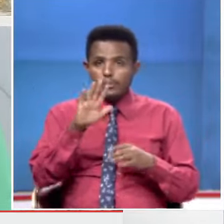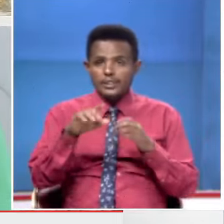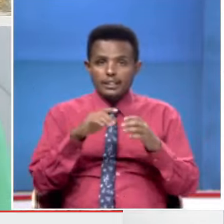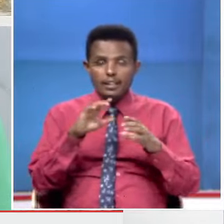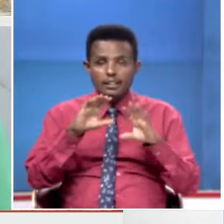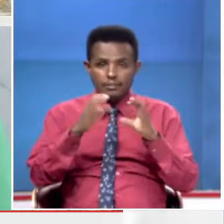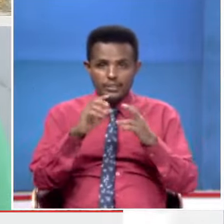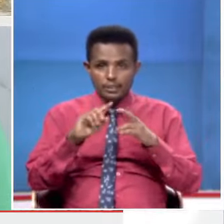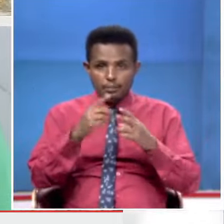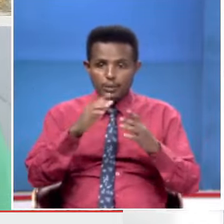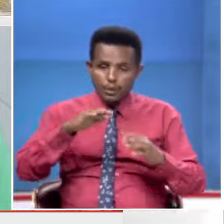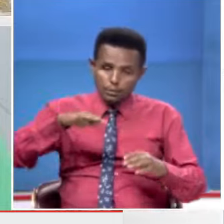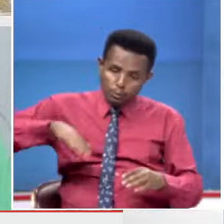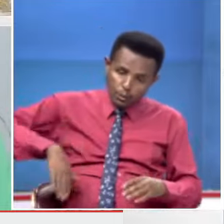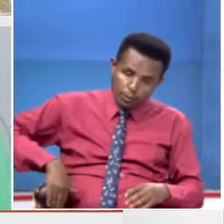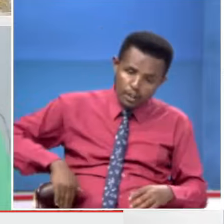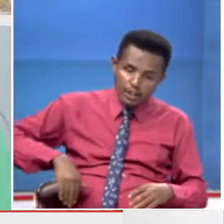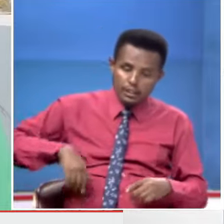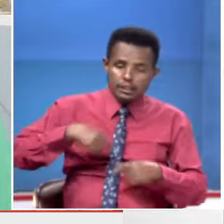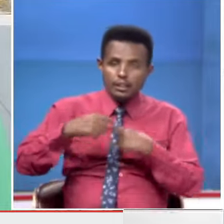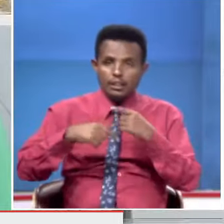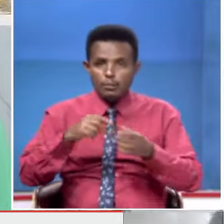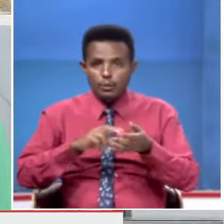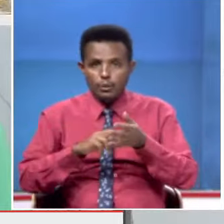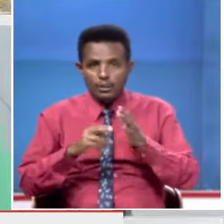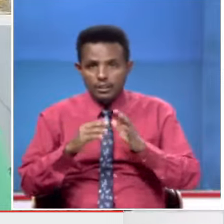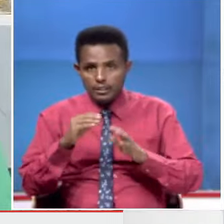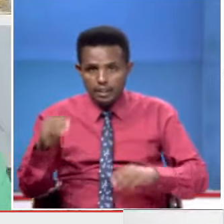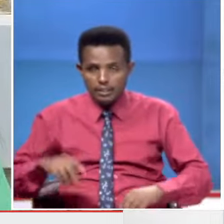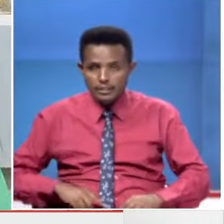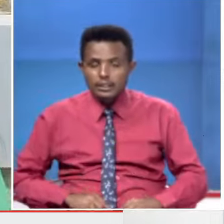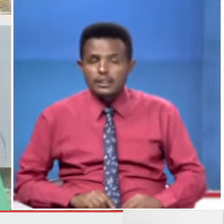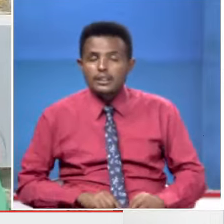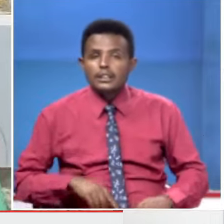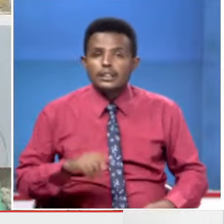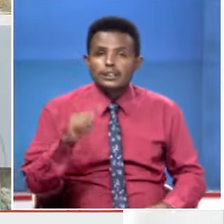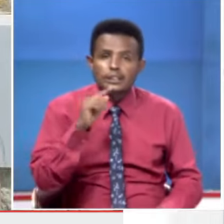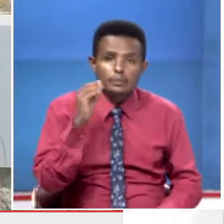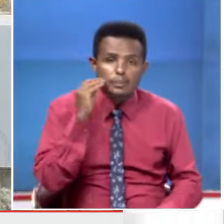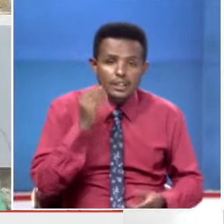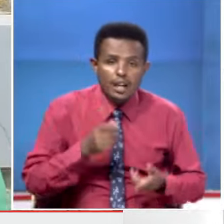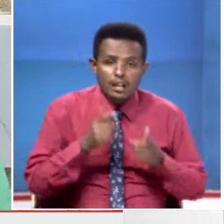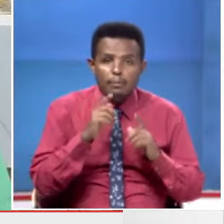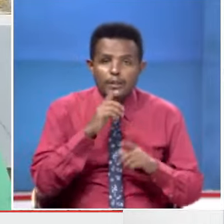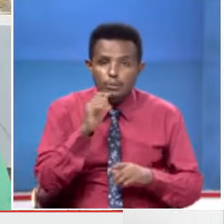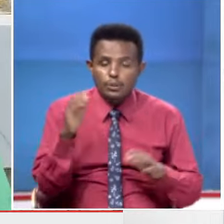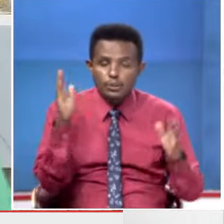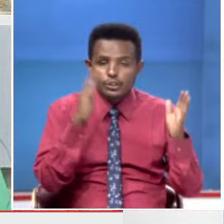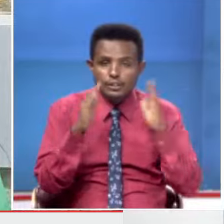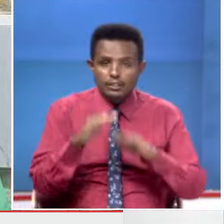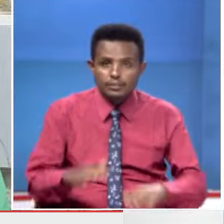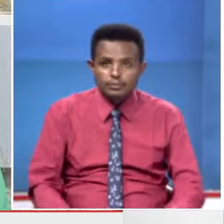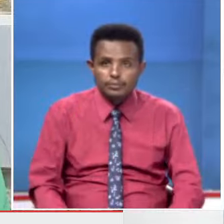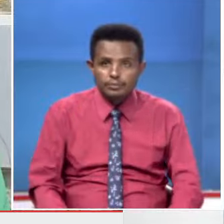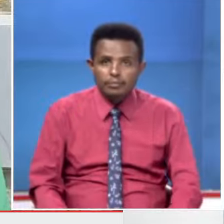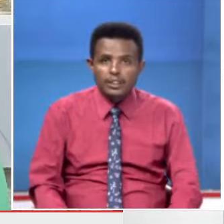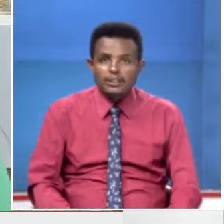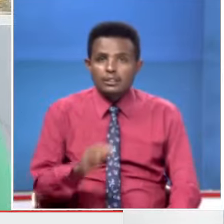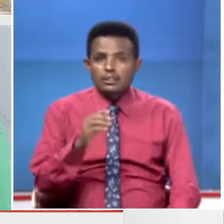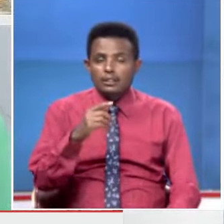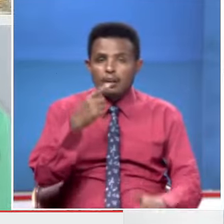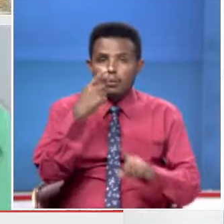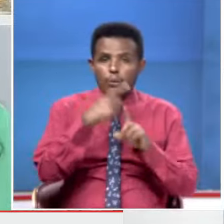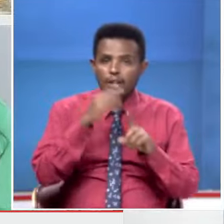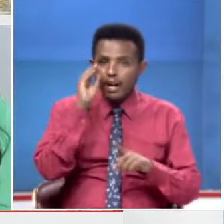ወደኋላ ይቀራሉ ተመልሰው። ና ከንጽህና መጠበቂያ ችግር፣ ሽንት ቤት ያለመኖር ችግር ከወር አበባ መምጣት